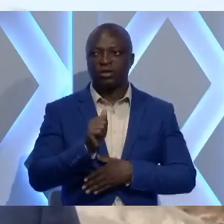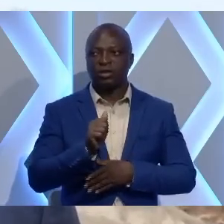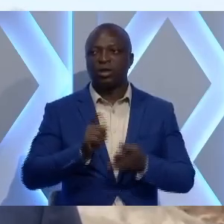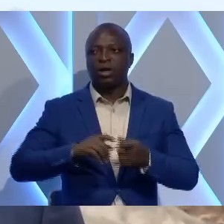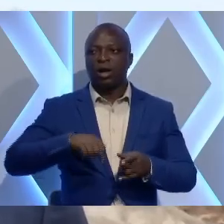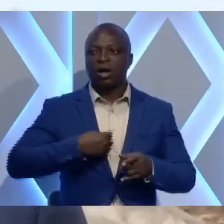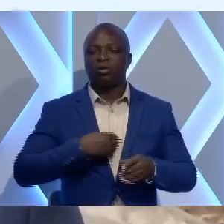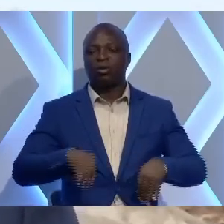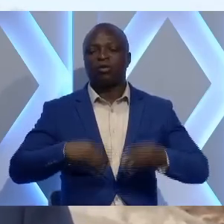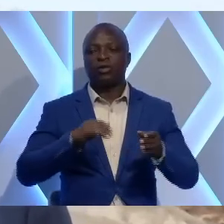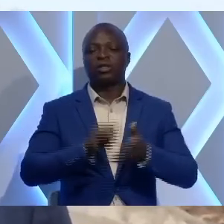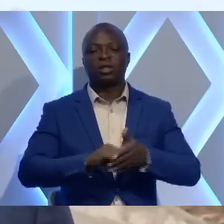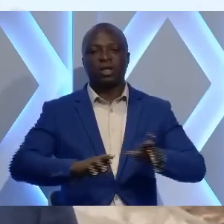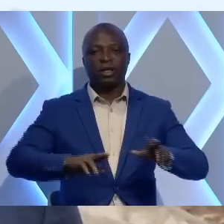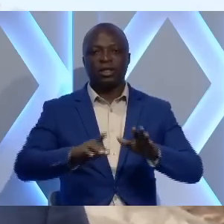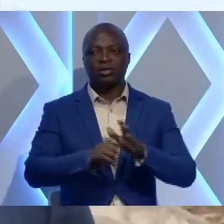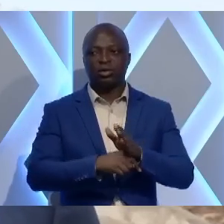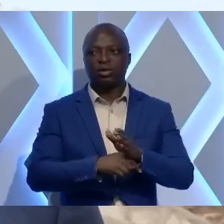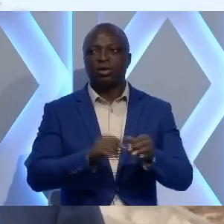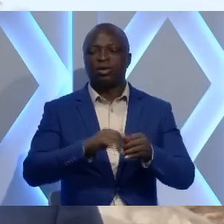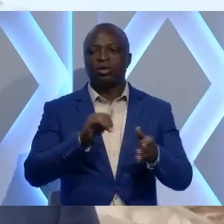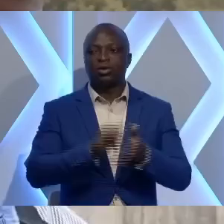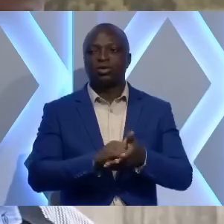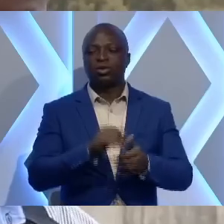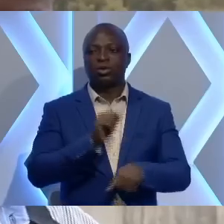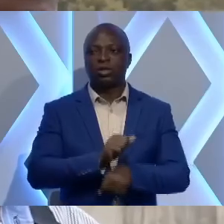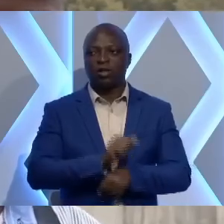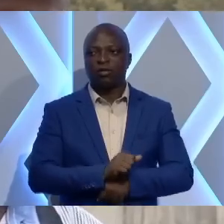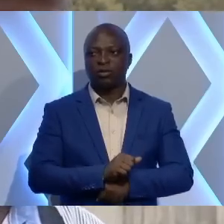nous confiant à la réalisation de cet ouvrage.